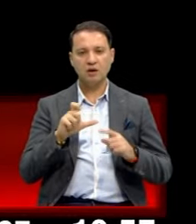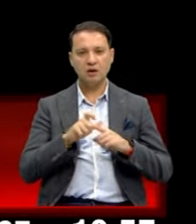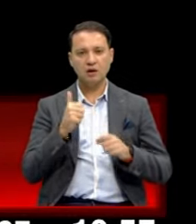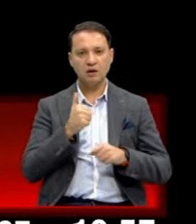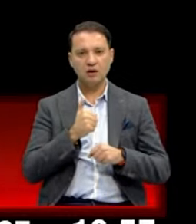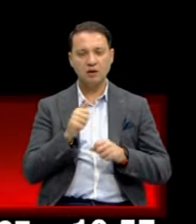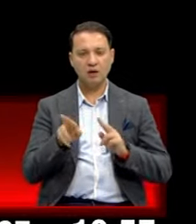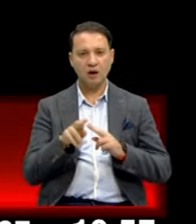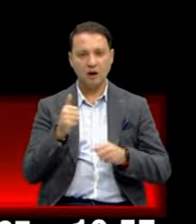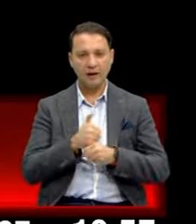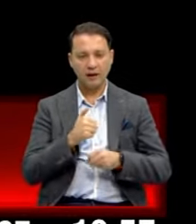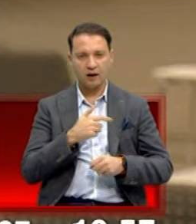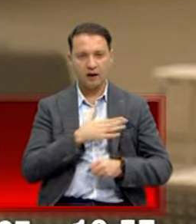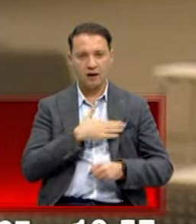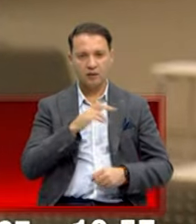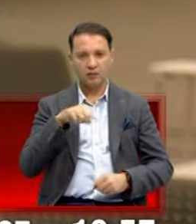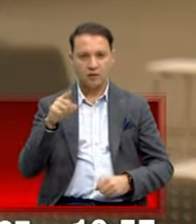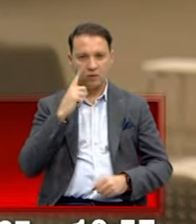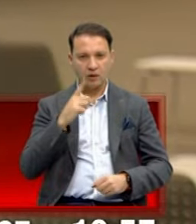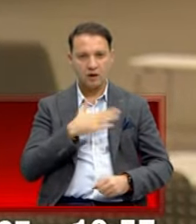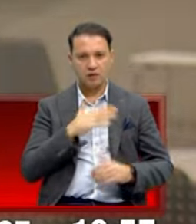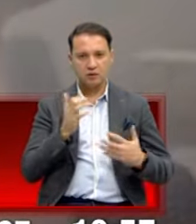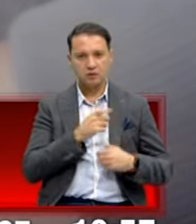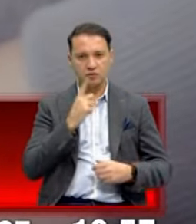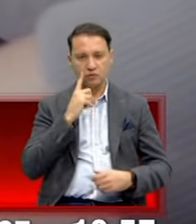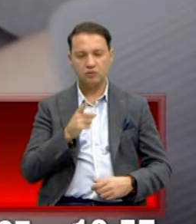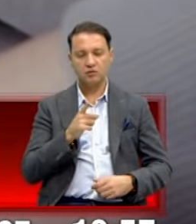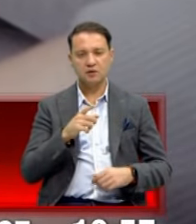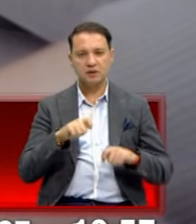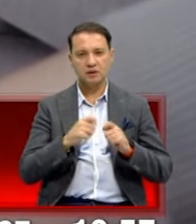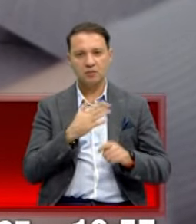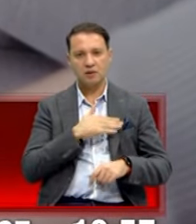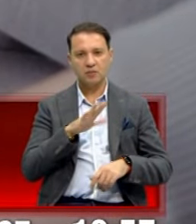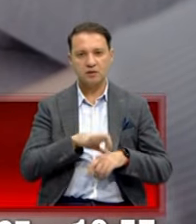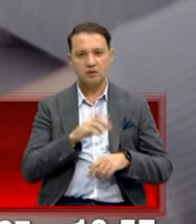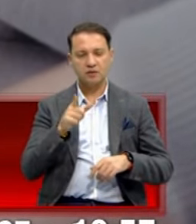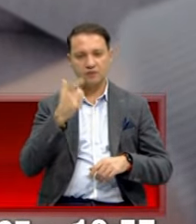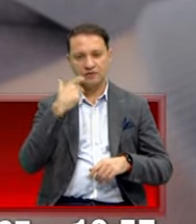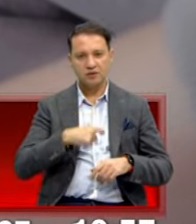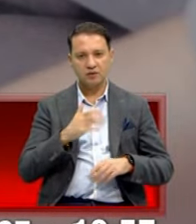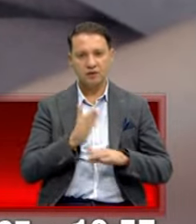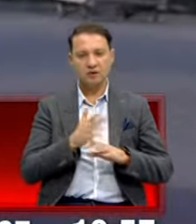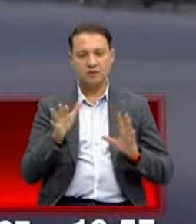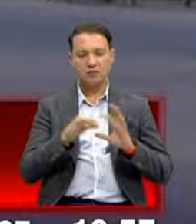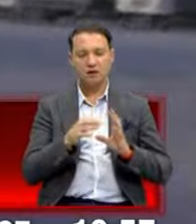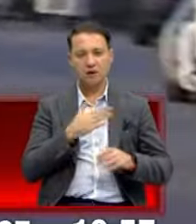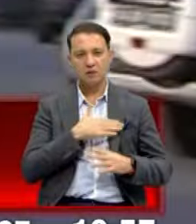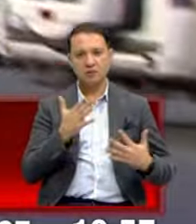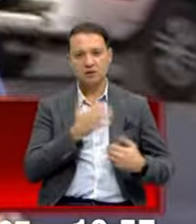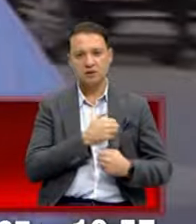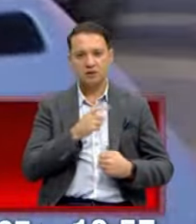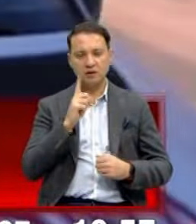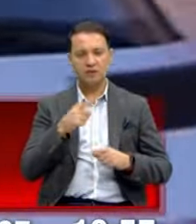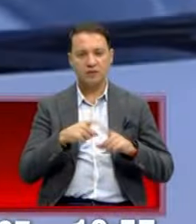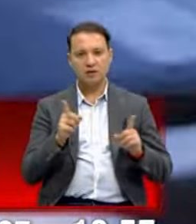EKG'de ve ekokardiyografide de görüntü olarak kalp krizi görüntüsü. Kırık kalp sendromunun fizyolojik nedene bağlı kalp krizinden